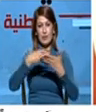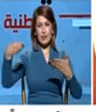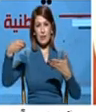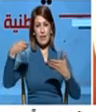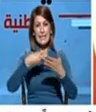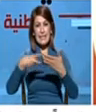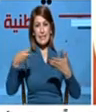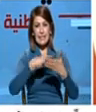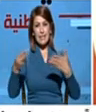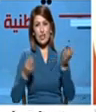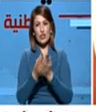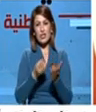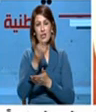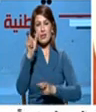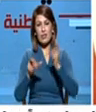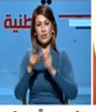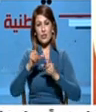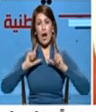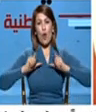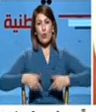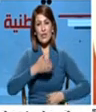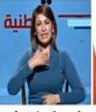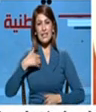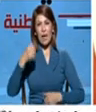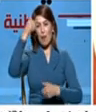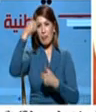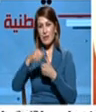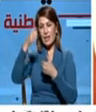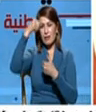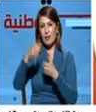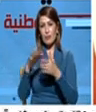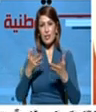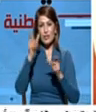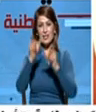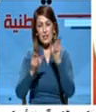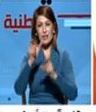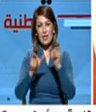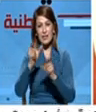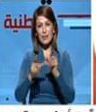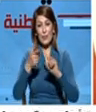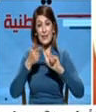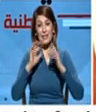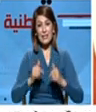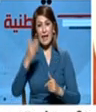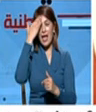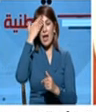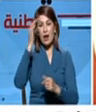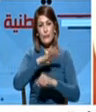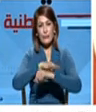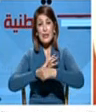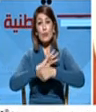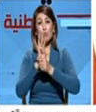فكره كامله على اه في لجنه يكون ثم الاشخاص اللي ممكن روسيا غير تاخذ